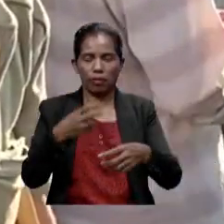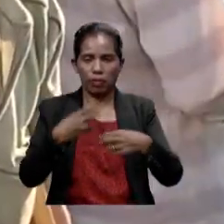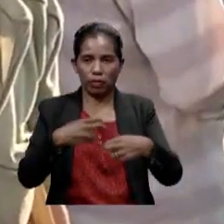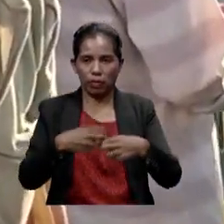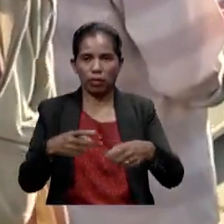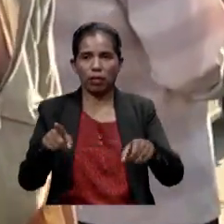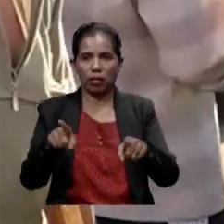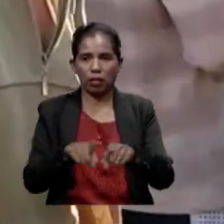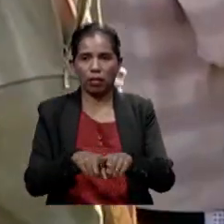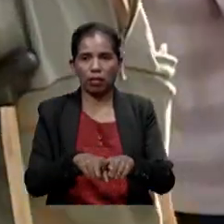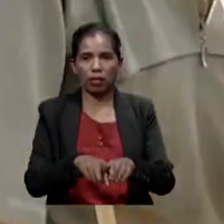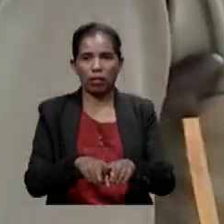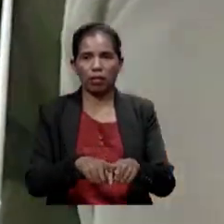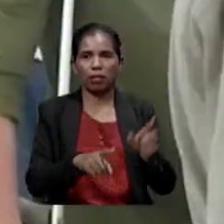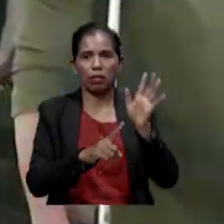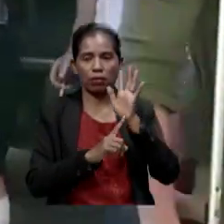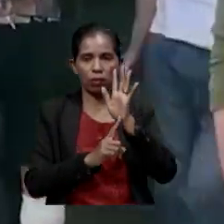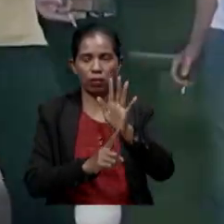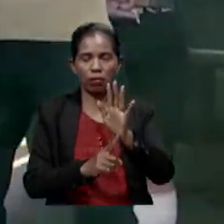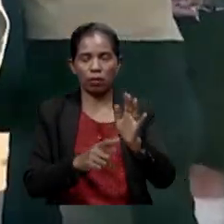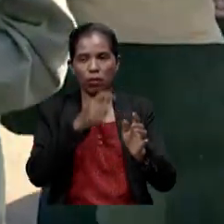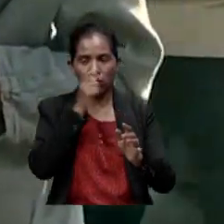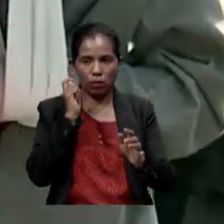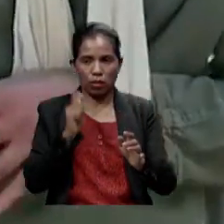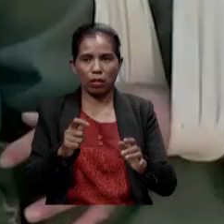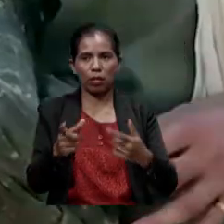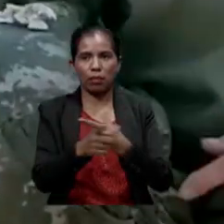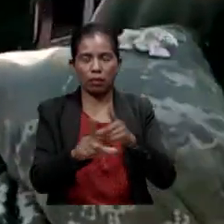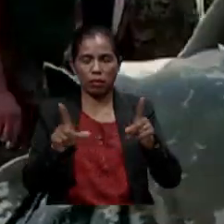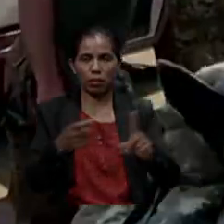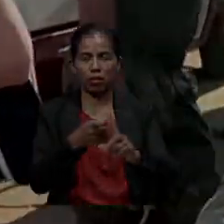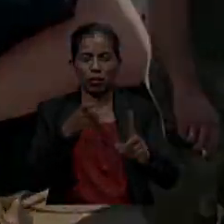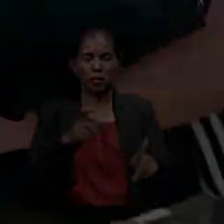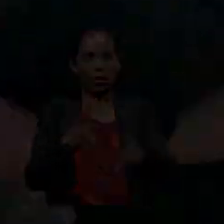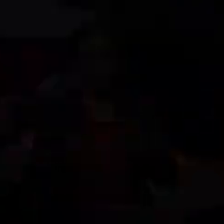nudarsinal promisor ida ba Ukrania, nebe espera libertasaun husi kombatente Unidade Selok.